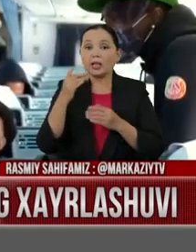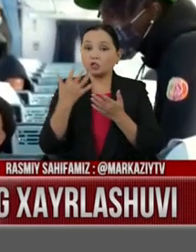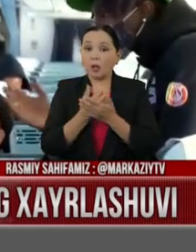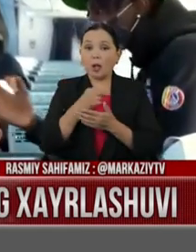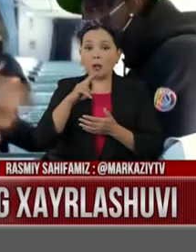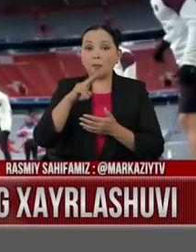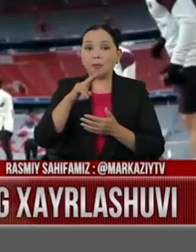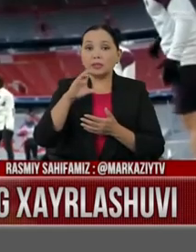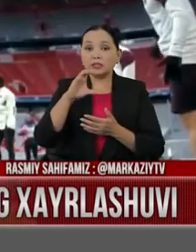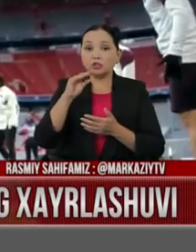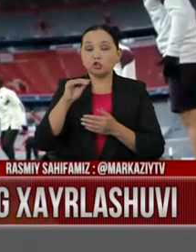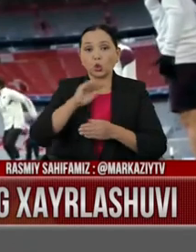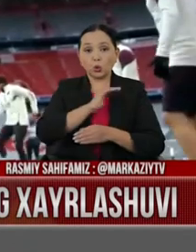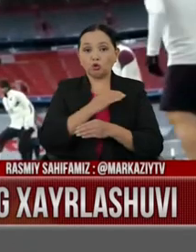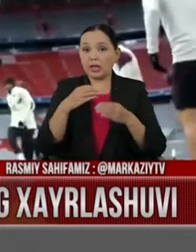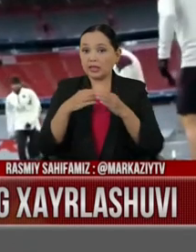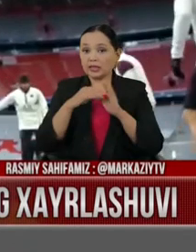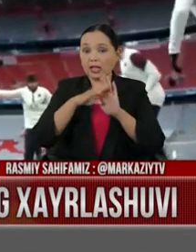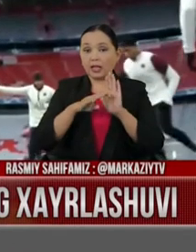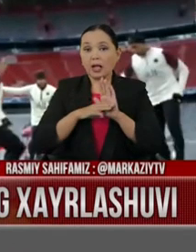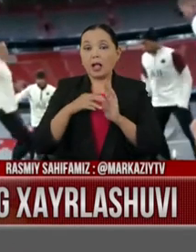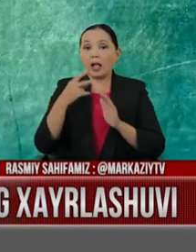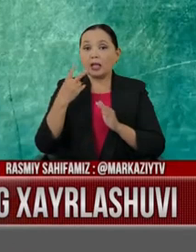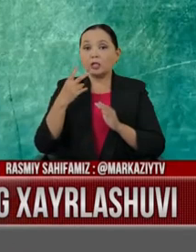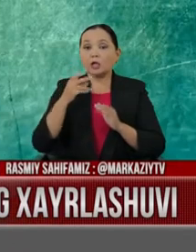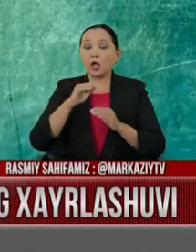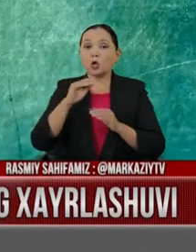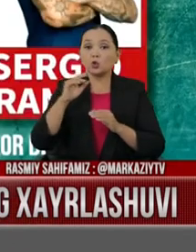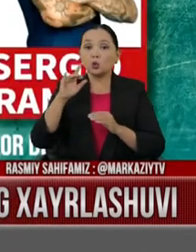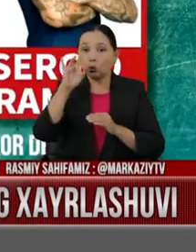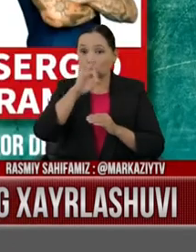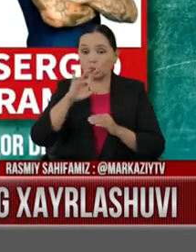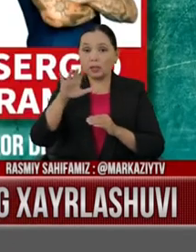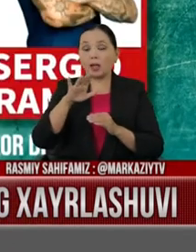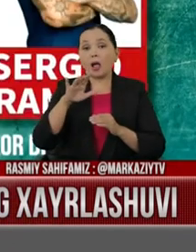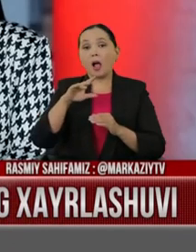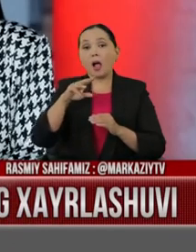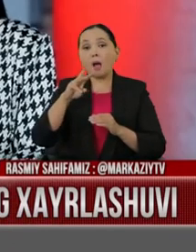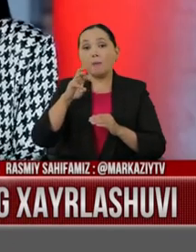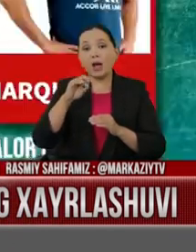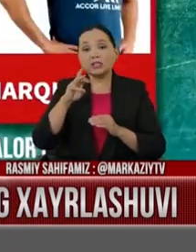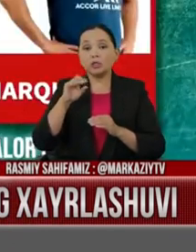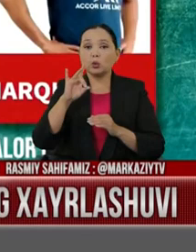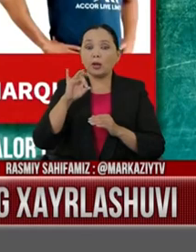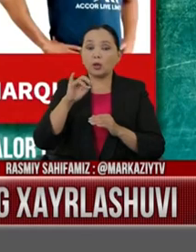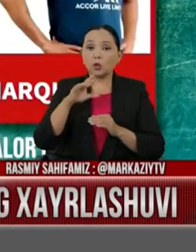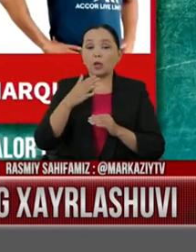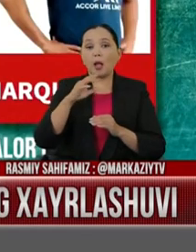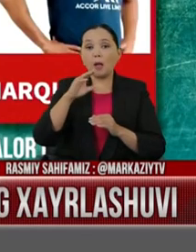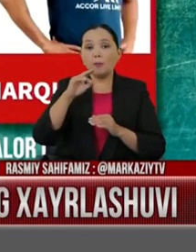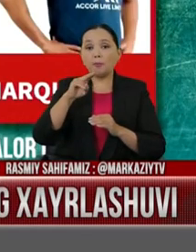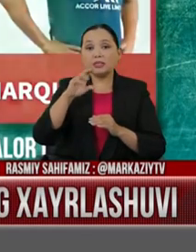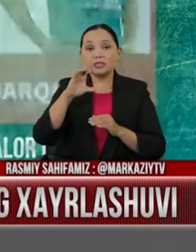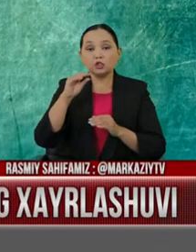zafar quchish uchun PSG kuchli tarkib to'playapti. Ikkita super darvoza bon afsonaviy Рамос, Мбаппе, Маркиньос. Ундан